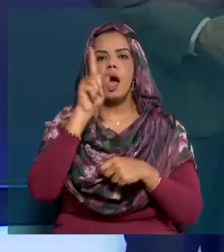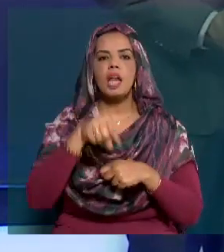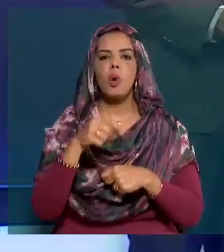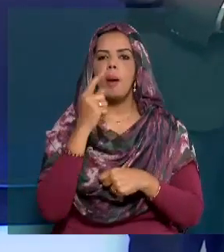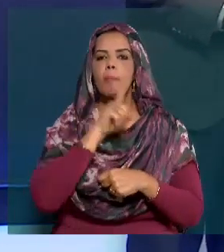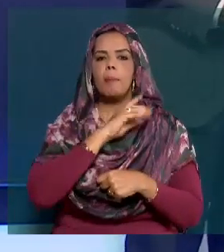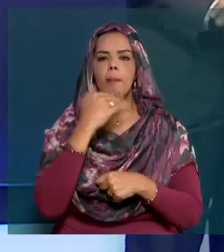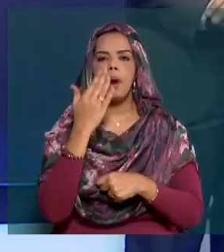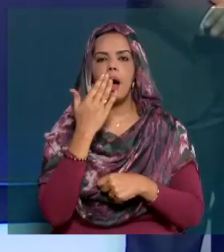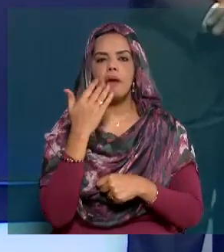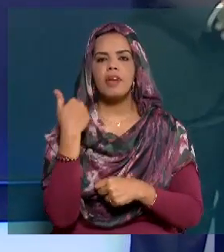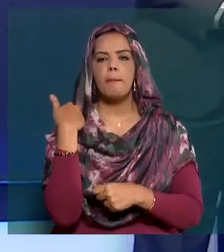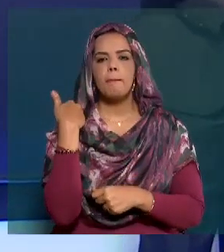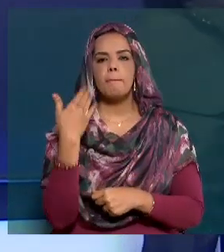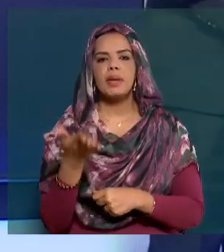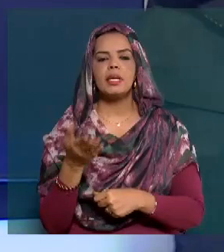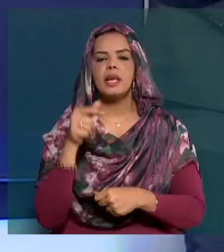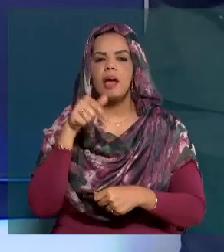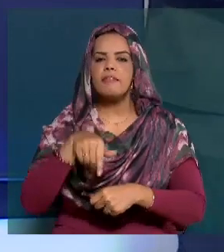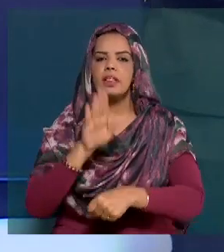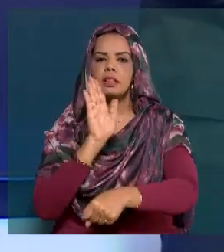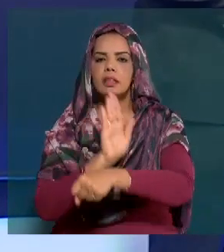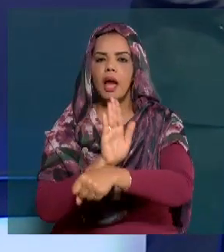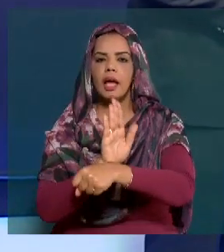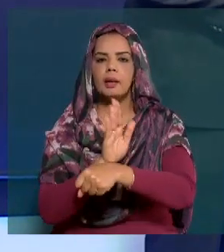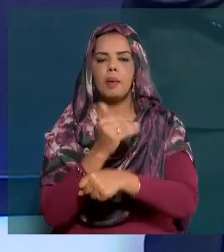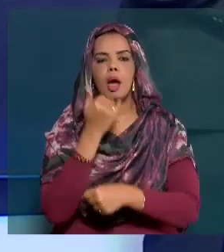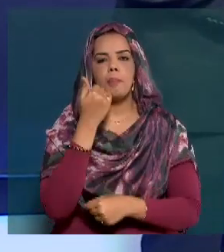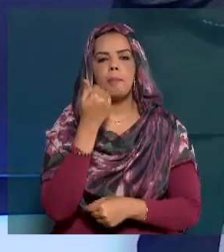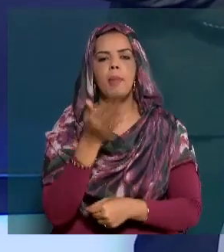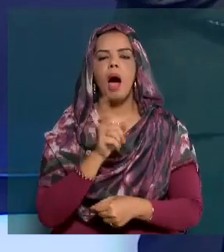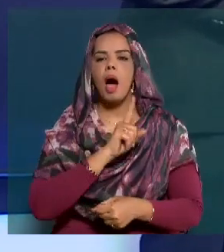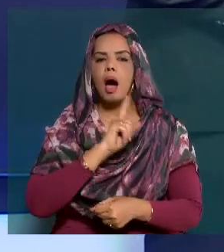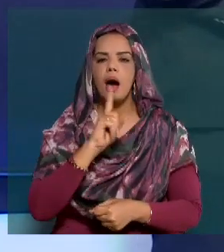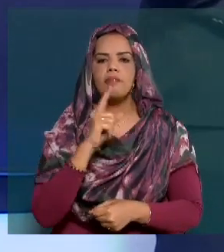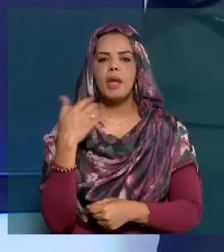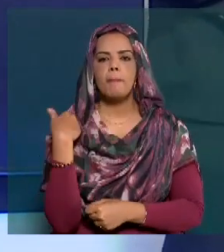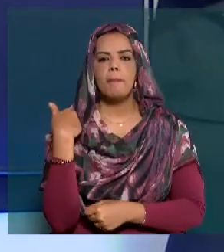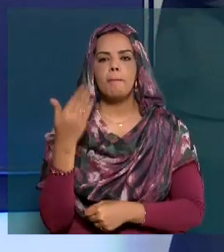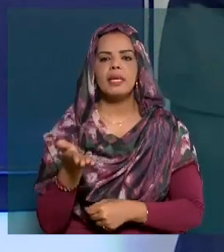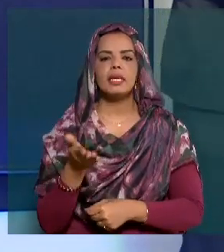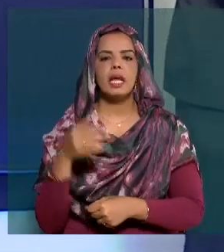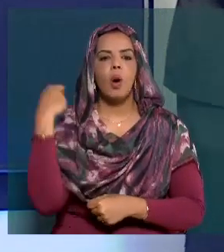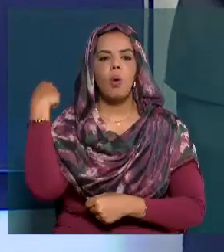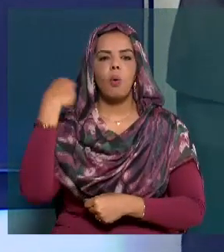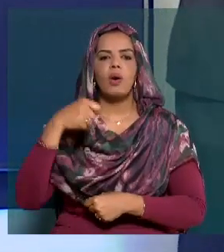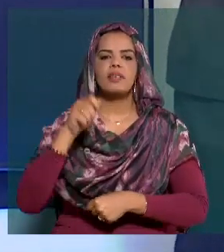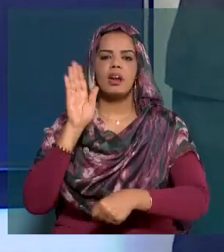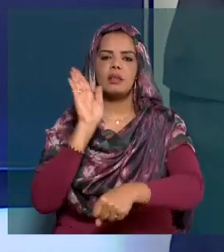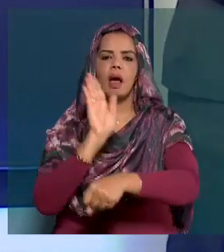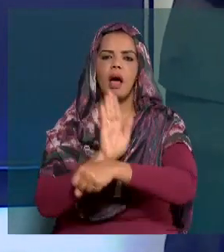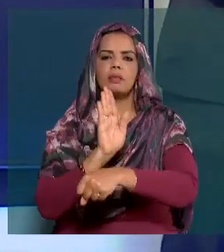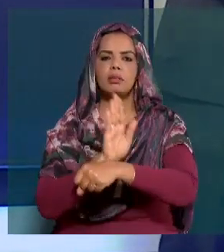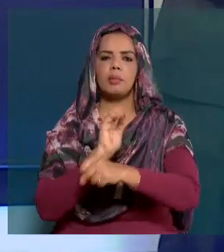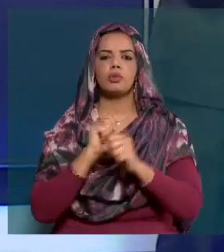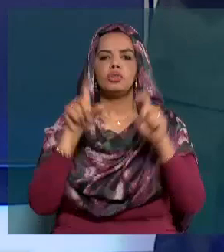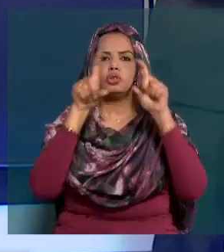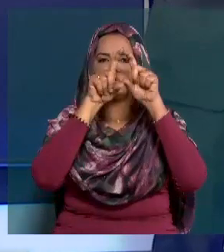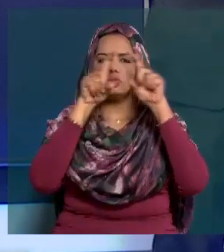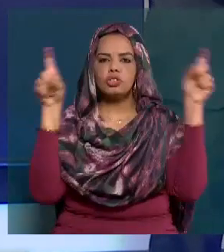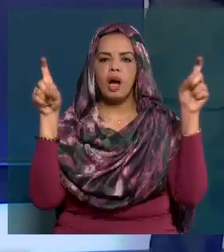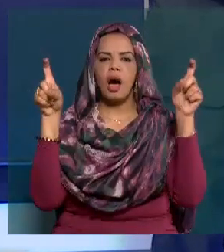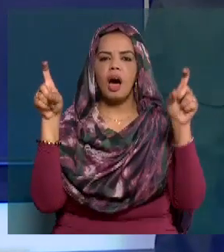مجانية في التعليم. يبدأ النور هذه الزاوية بقوله: وجهت وزارة التربية والتعليم لطمة لشعار